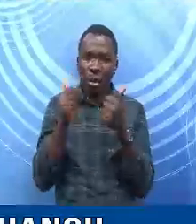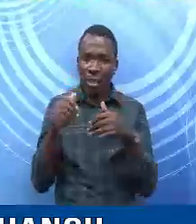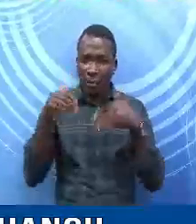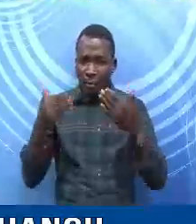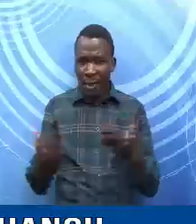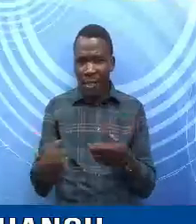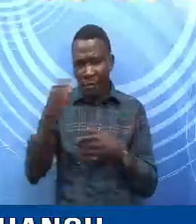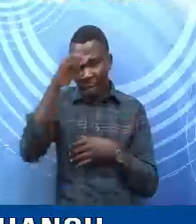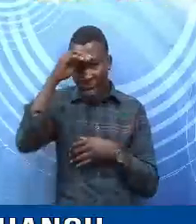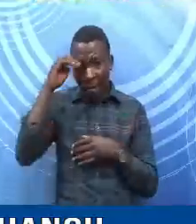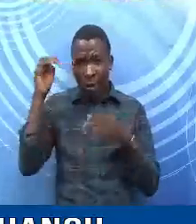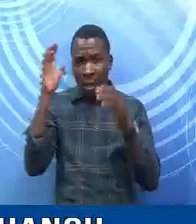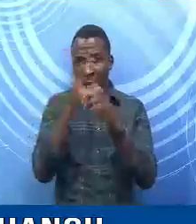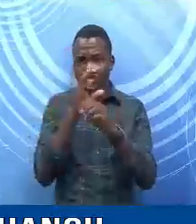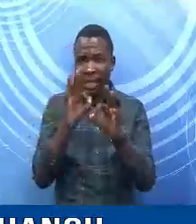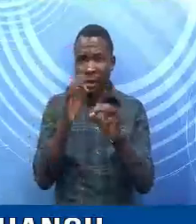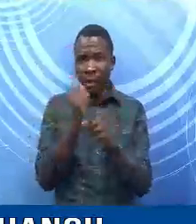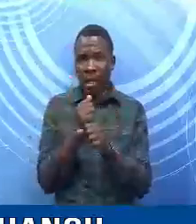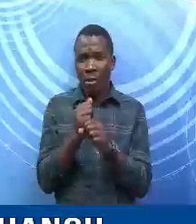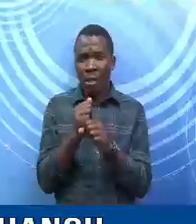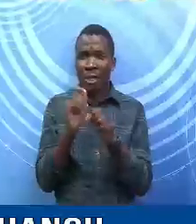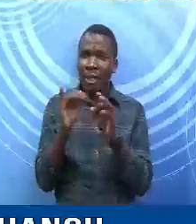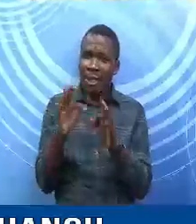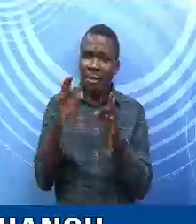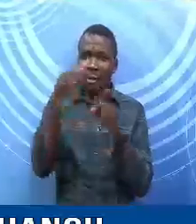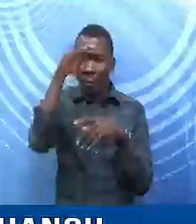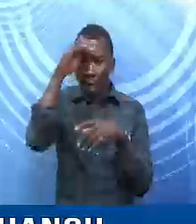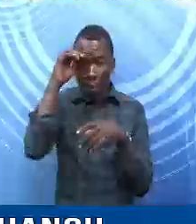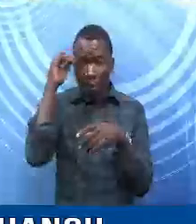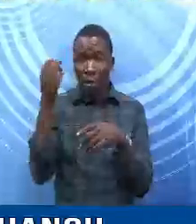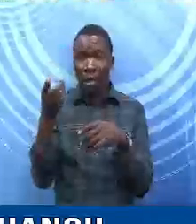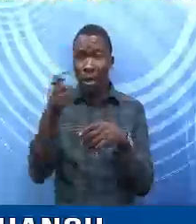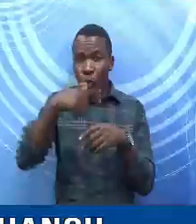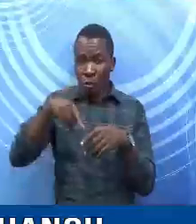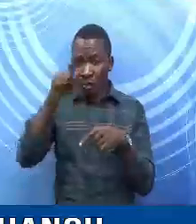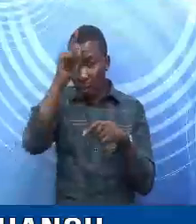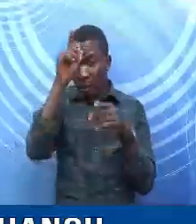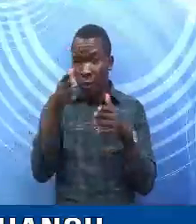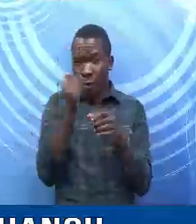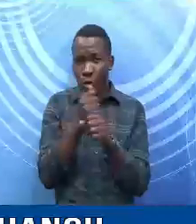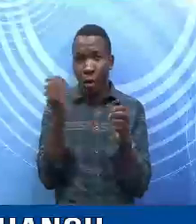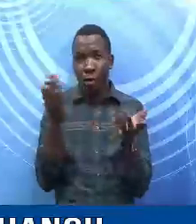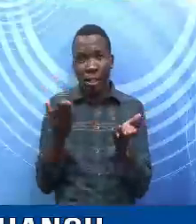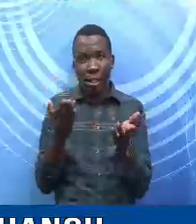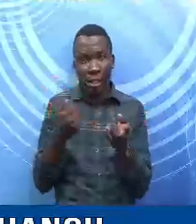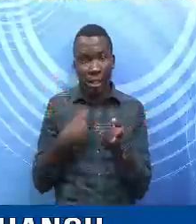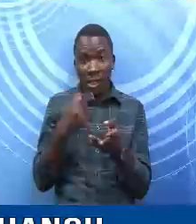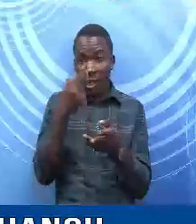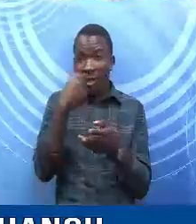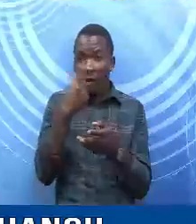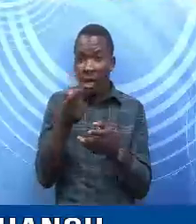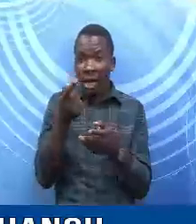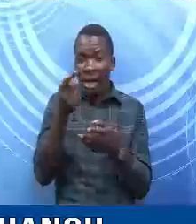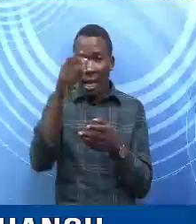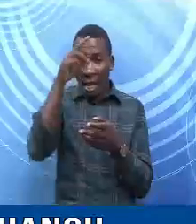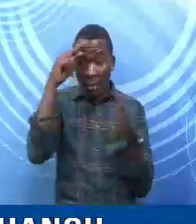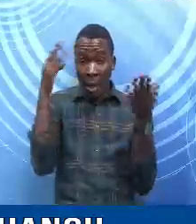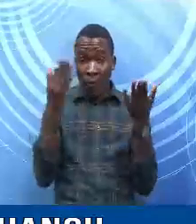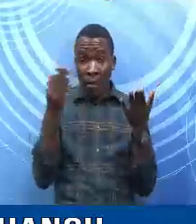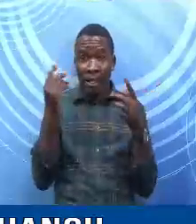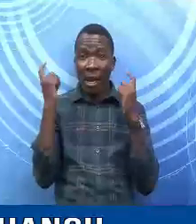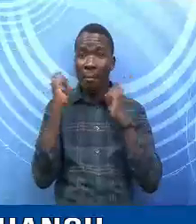ikintu yakora ntese nimba byaramunaniye twe twakore ndi kuvuga impamvu meya bamugezaho ikibazo cy'uko